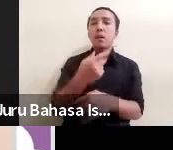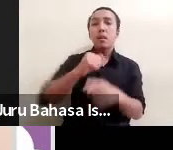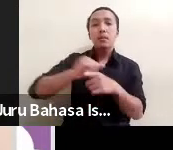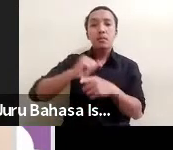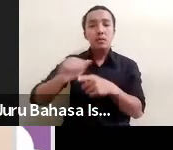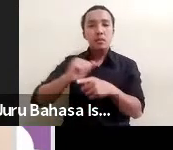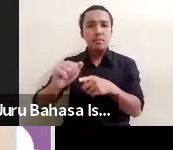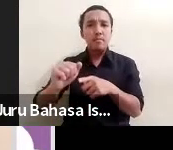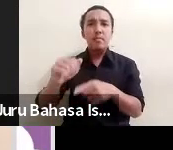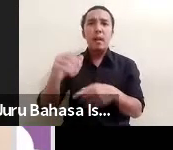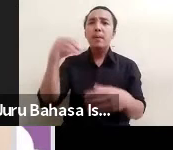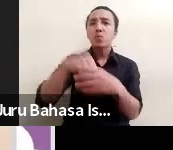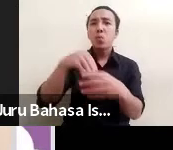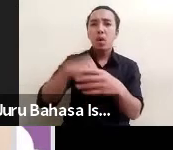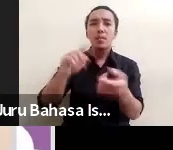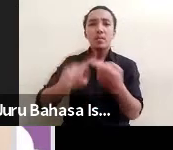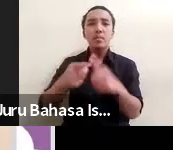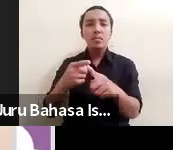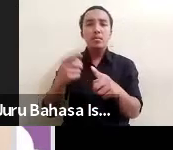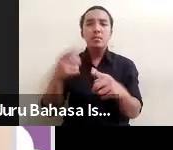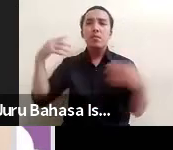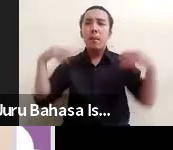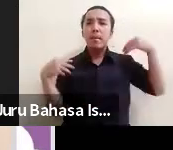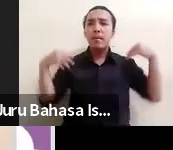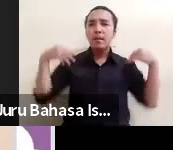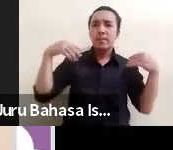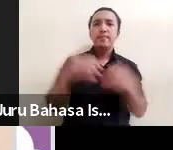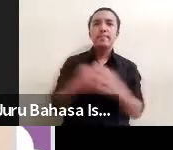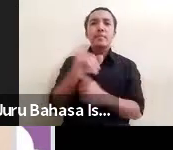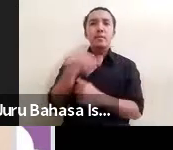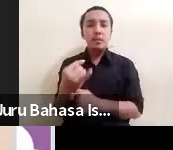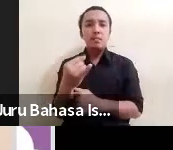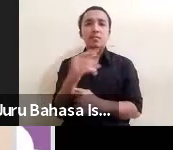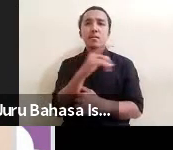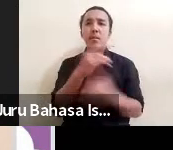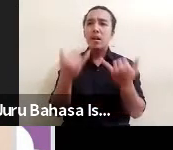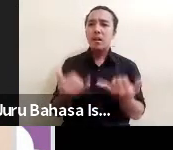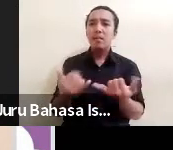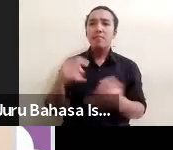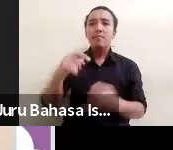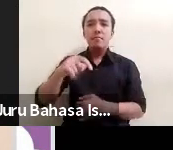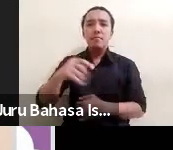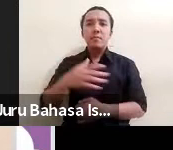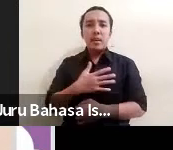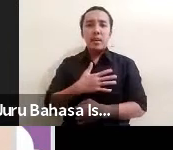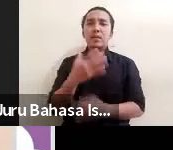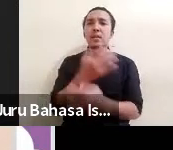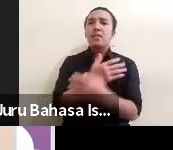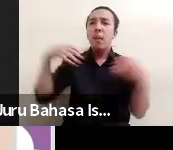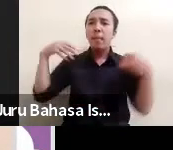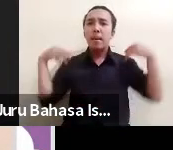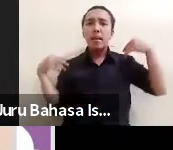masukan ya teman-teman di Fabel, makanya tadi sekarang ini saya yang butuh di Fabel, saya yang butuh PPDIS. Dan ini kami anggarkan untuk